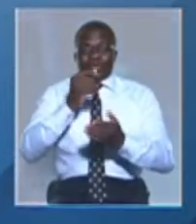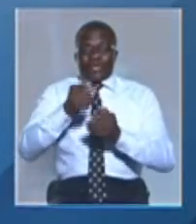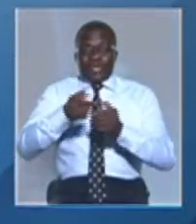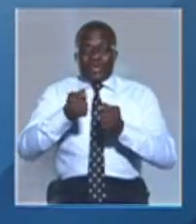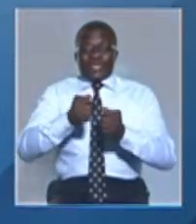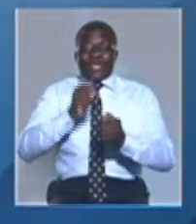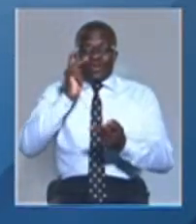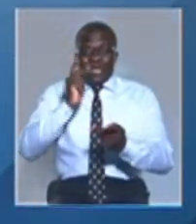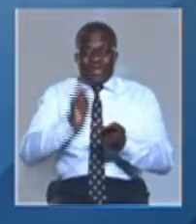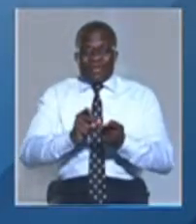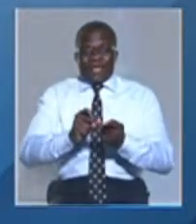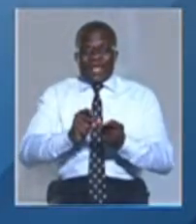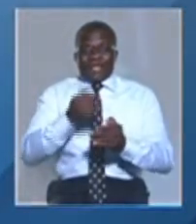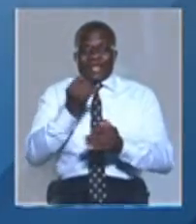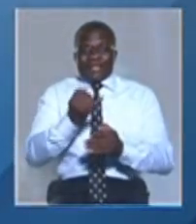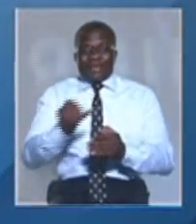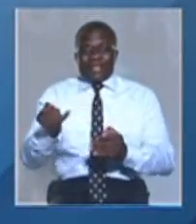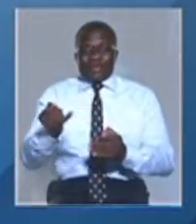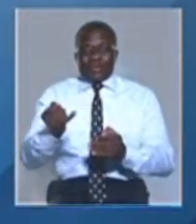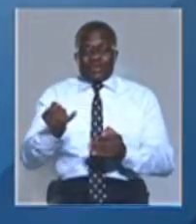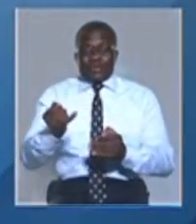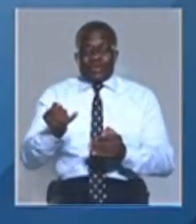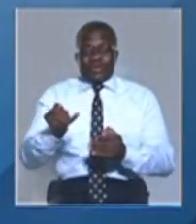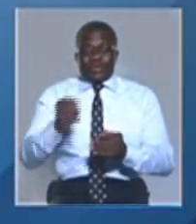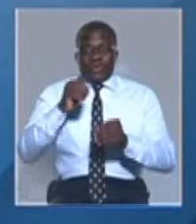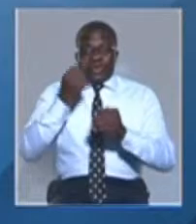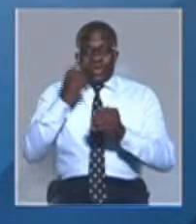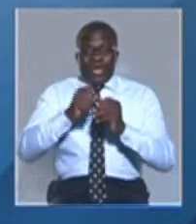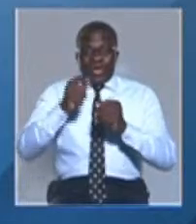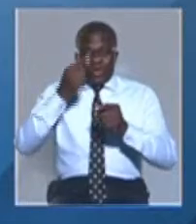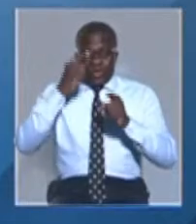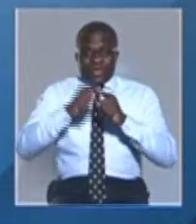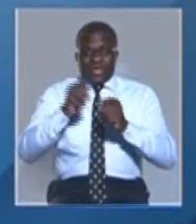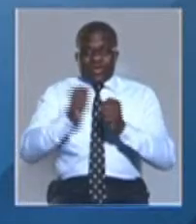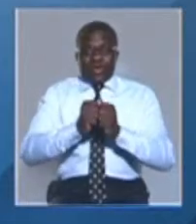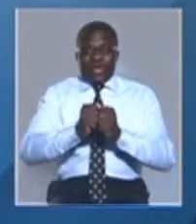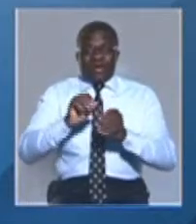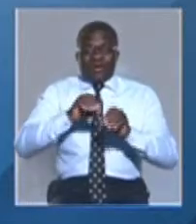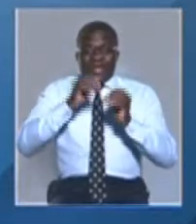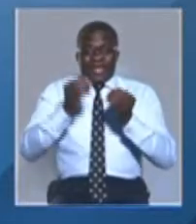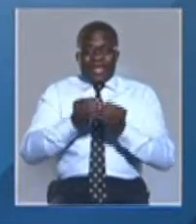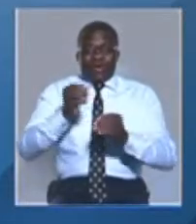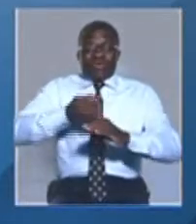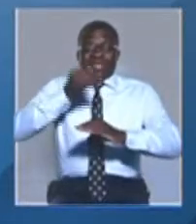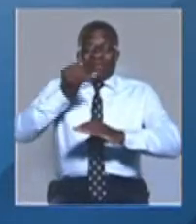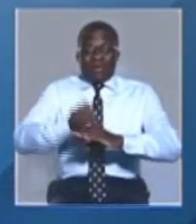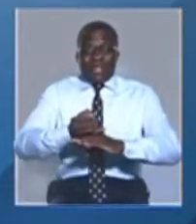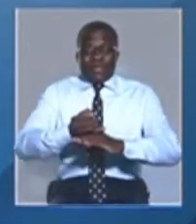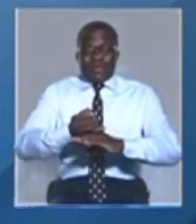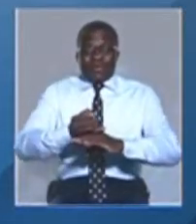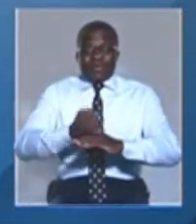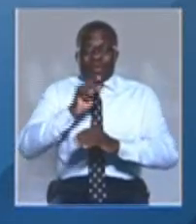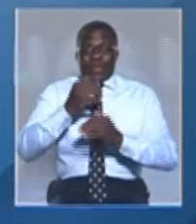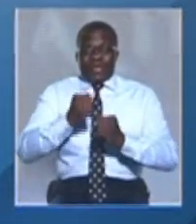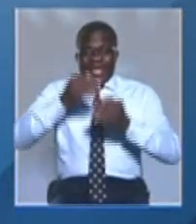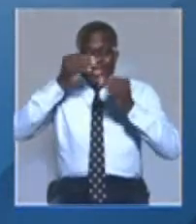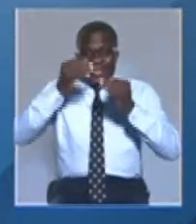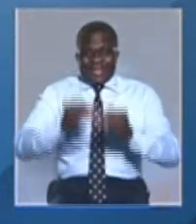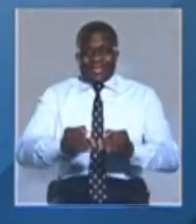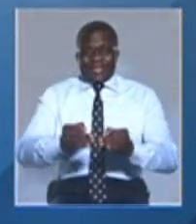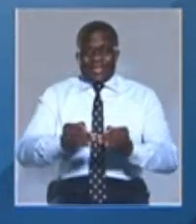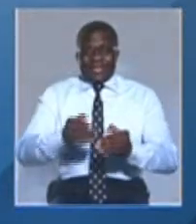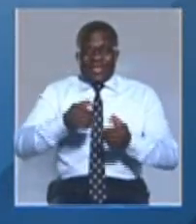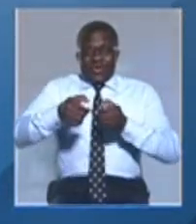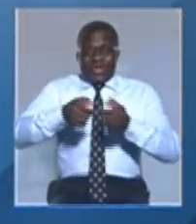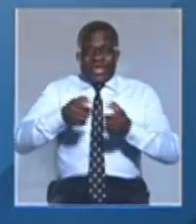gestion efficace des dites infrastructures, en concertation avec les communes d'implantation, il a été décidé que